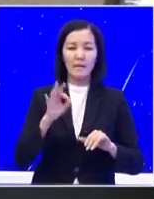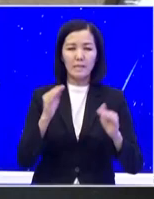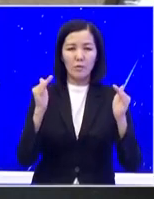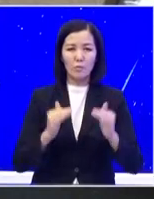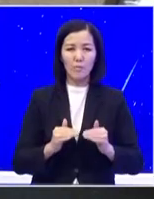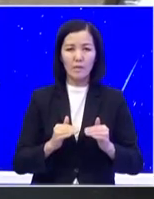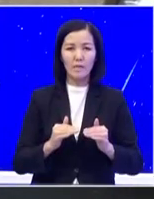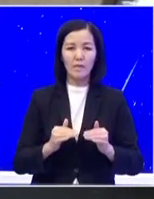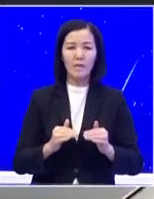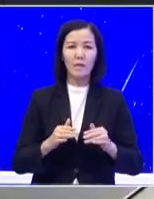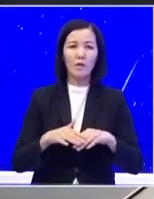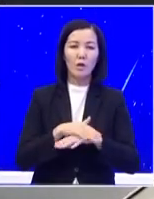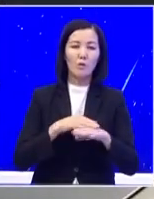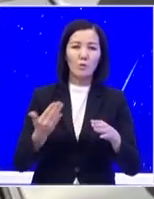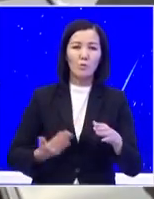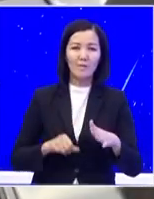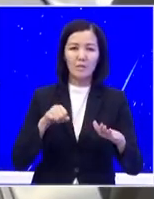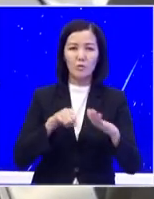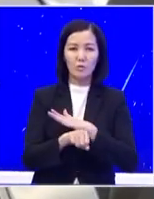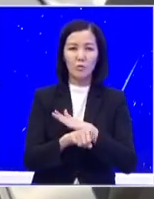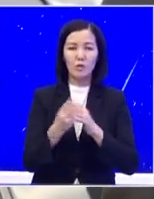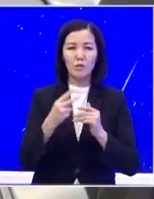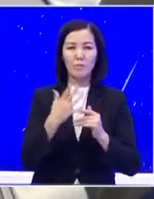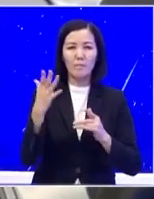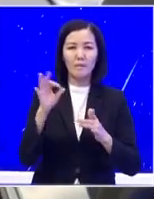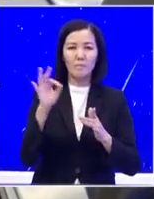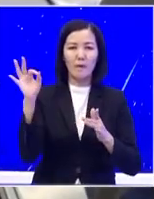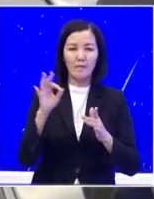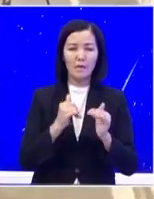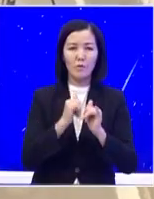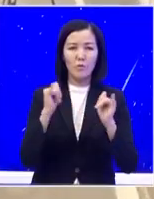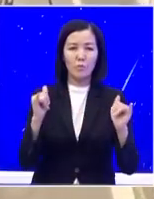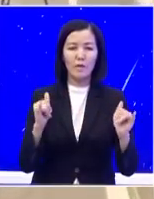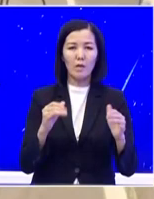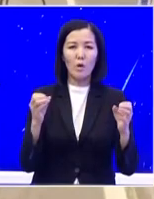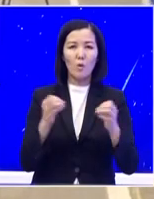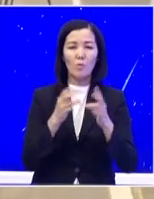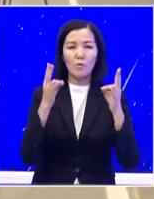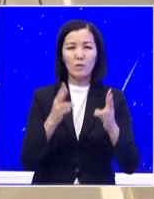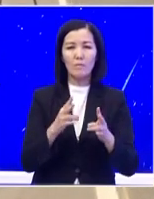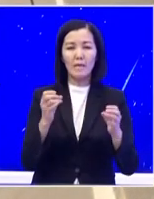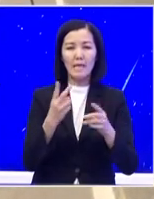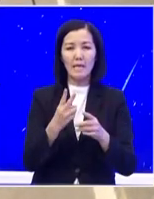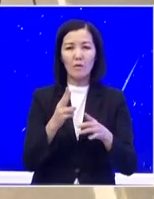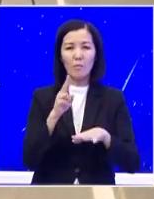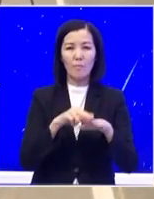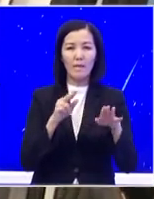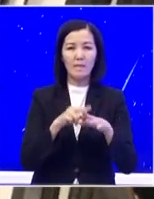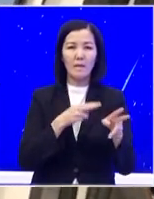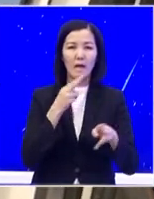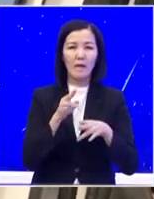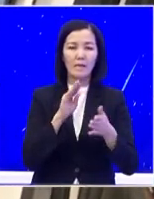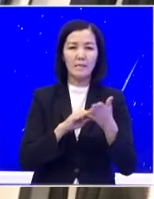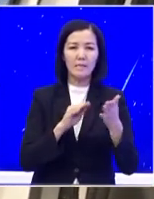кезінде тұрмыстық зорлық зомбылық оқиғалары 25% көбейген. Алайда 10 жәбірленушінің 2-і ғана полицияға арызданады